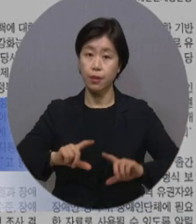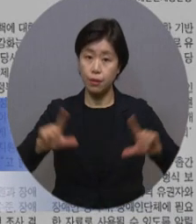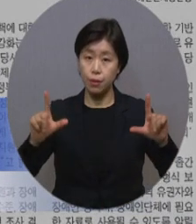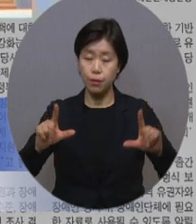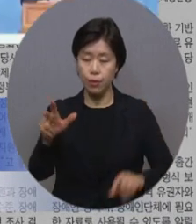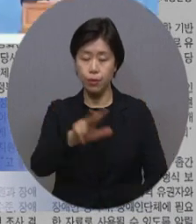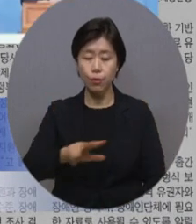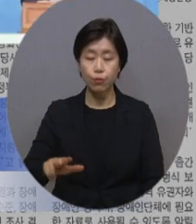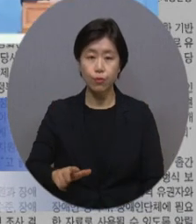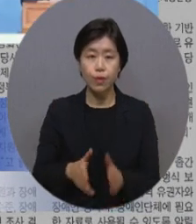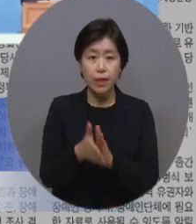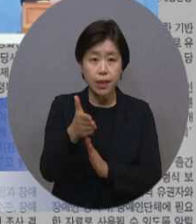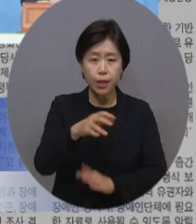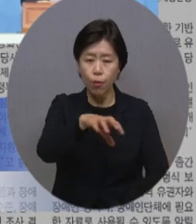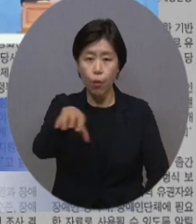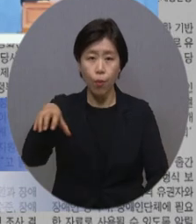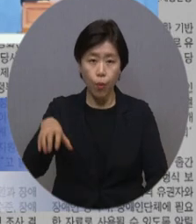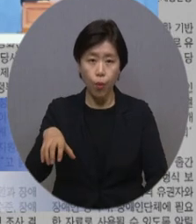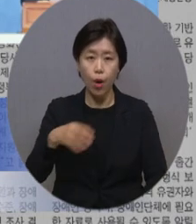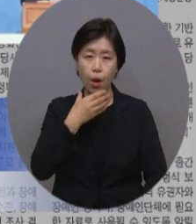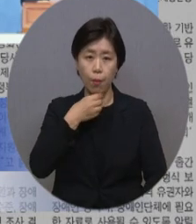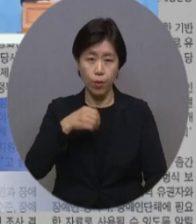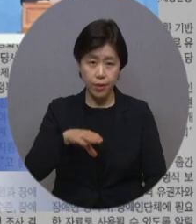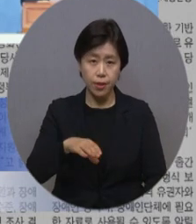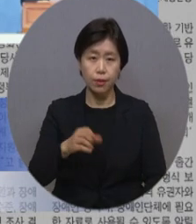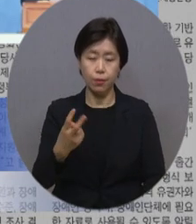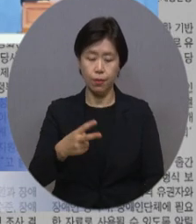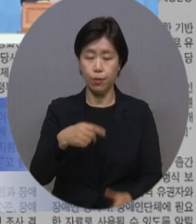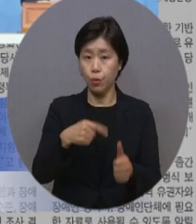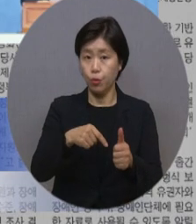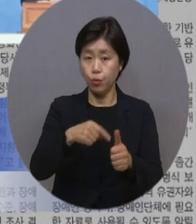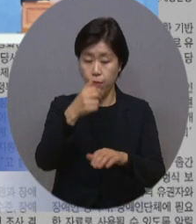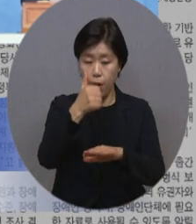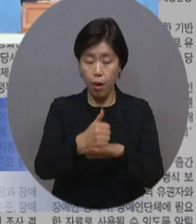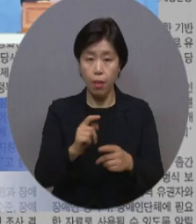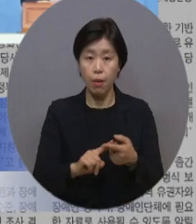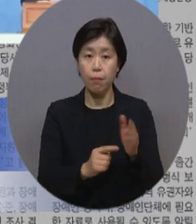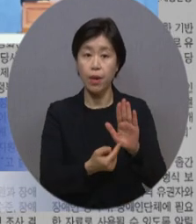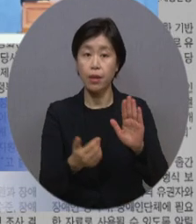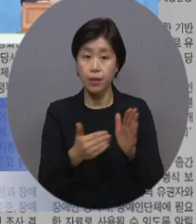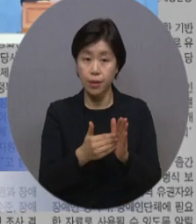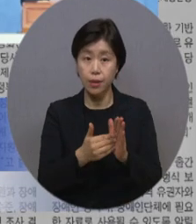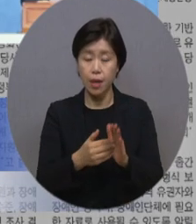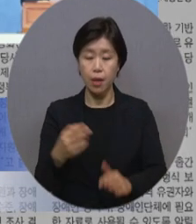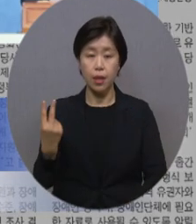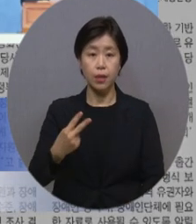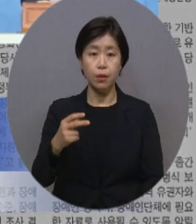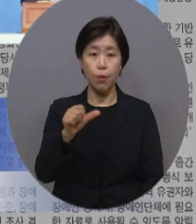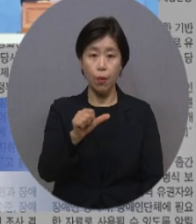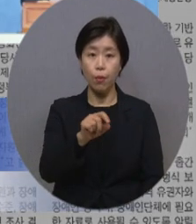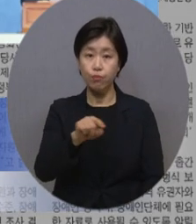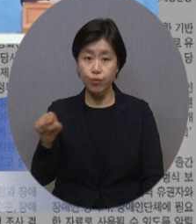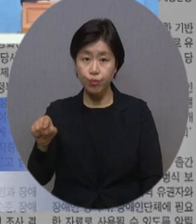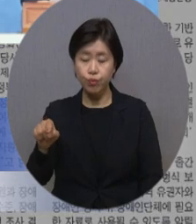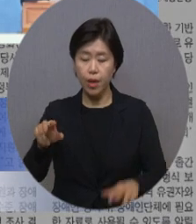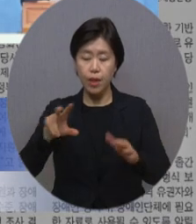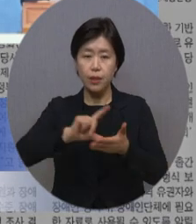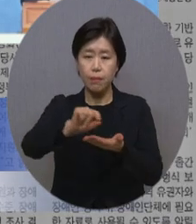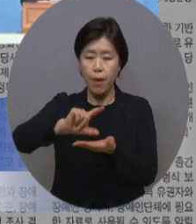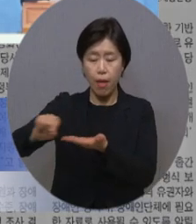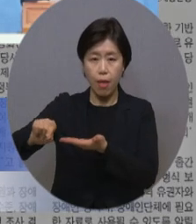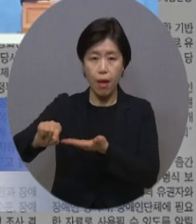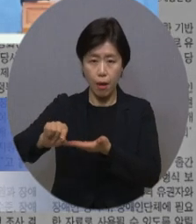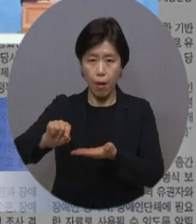전국 시도별 장애인 복지 교육 결과를 발표했는데요 지난 2005년부터 지방분권화가 시작됐고